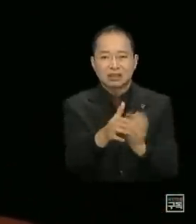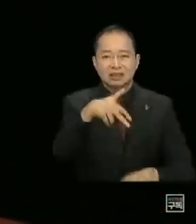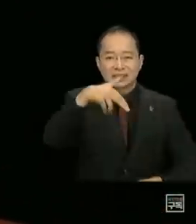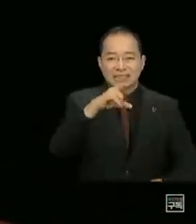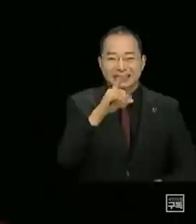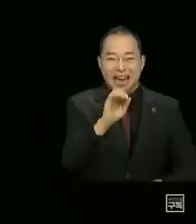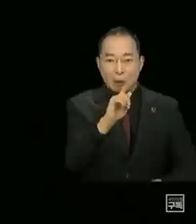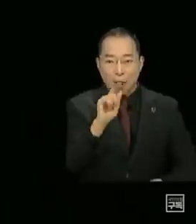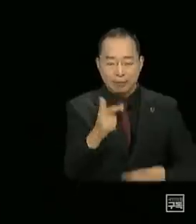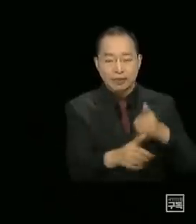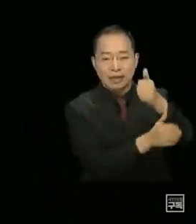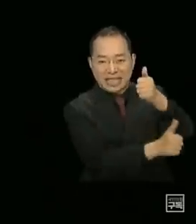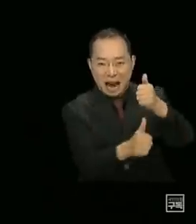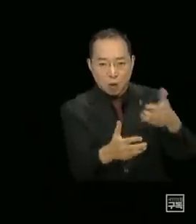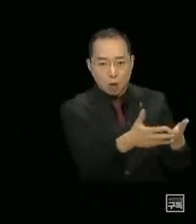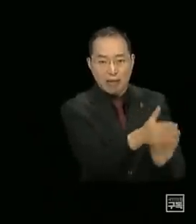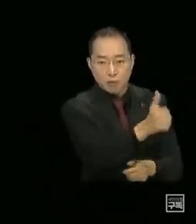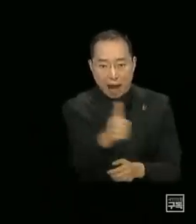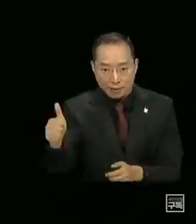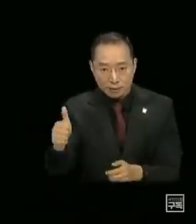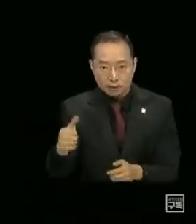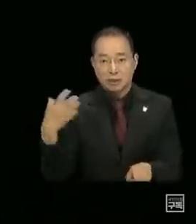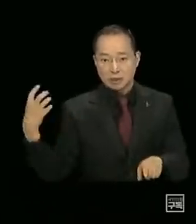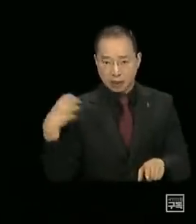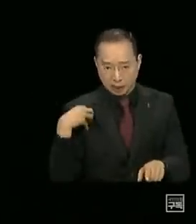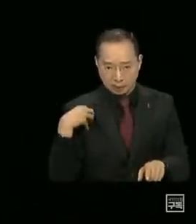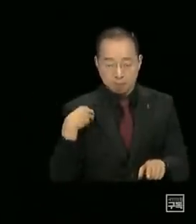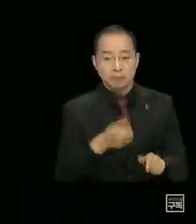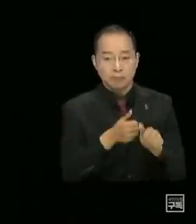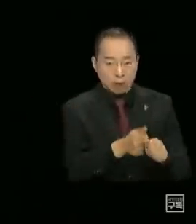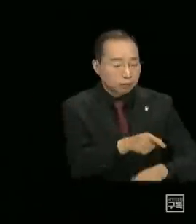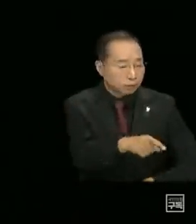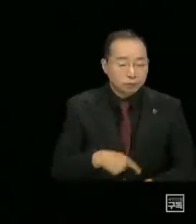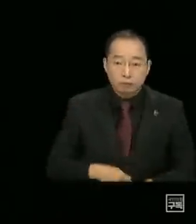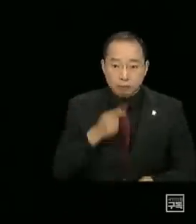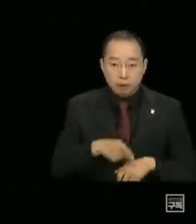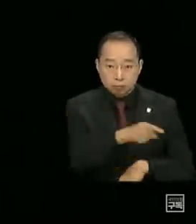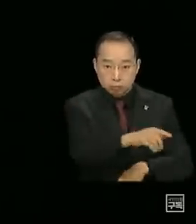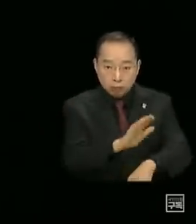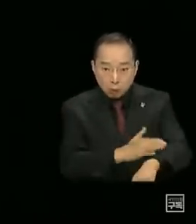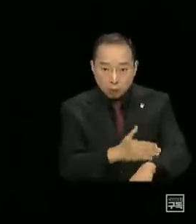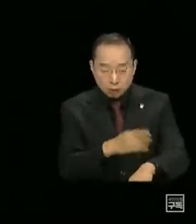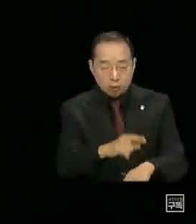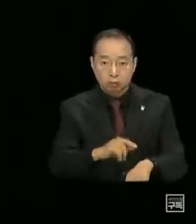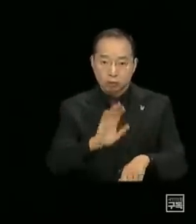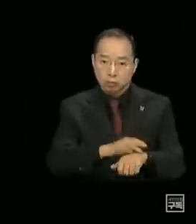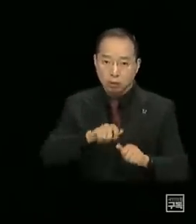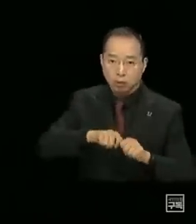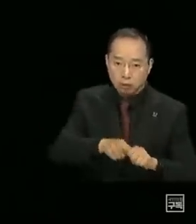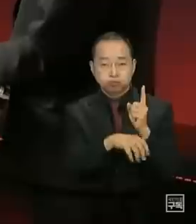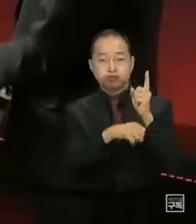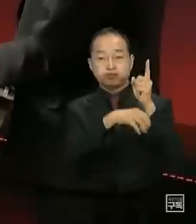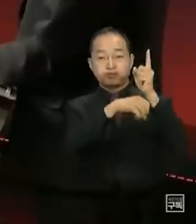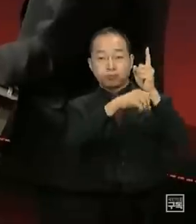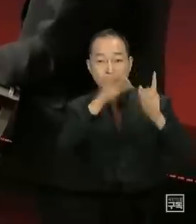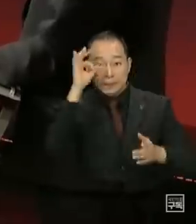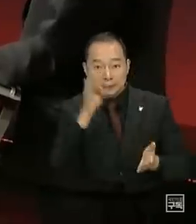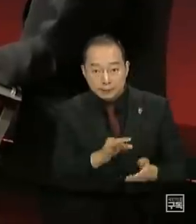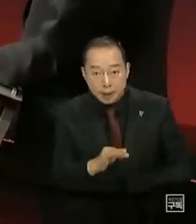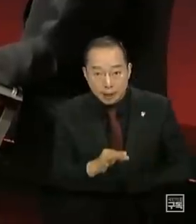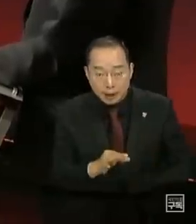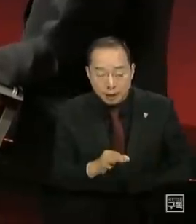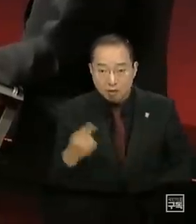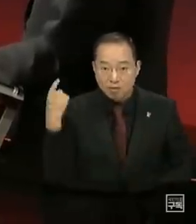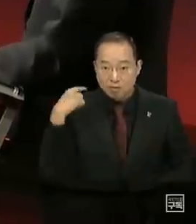그 책임에 따라서 장관한테 또 잘못하면 그 책임을 묻고 그런 식으로 한번 운영을 해보려고 합니다.